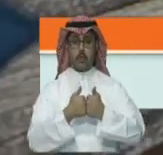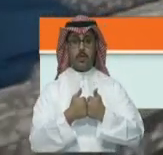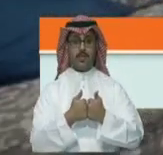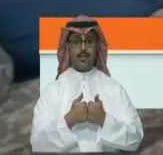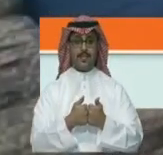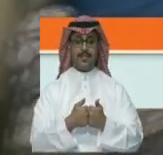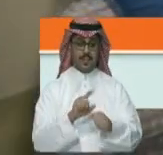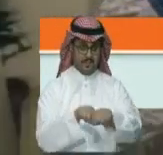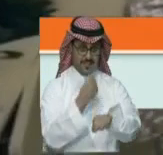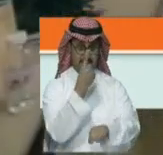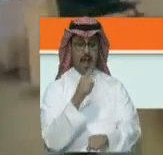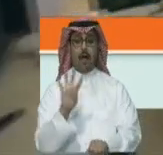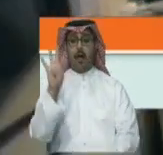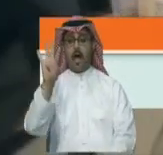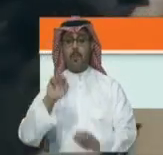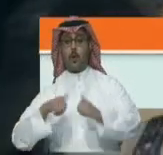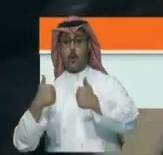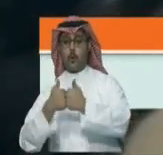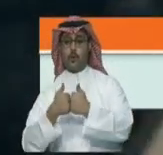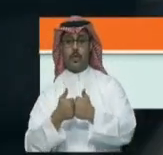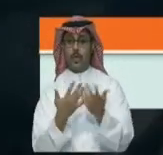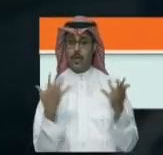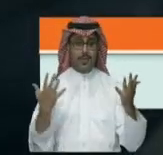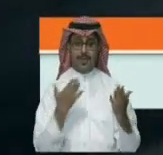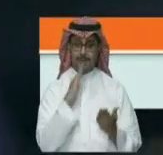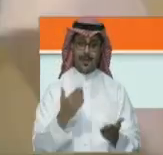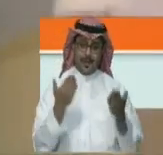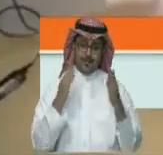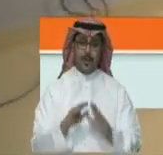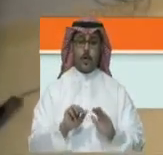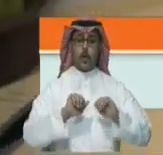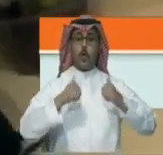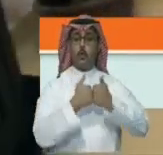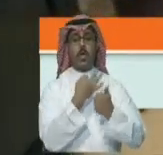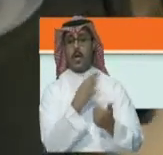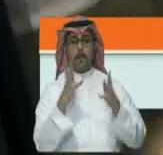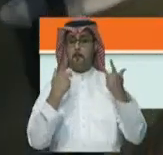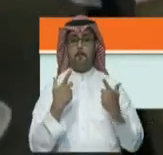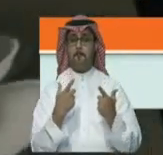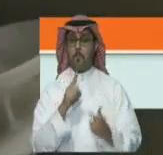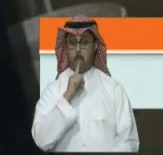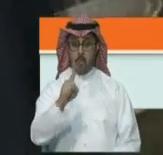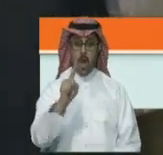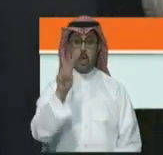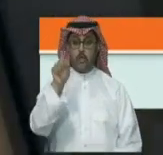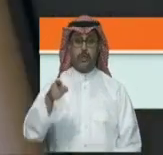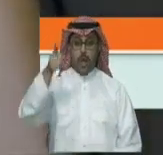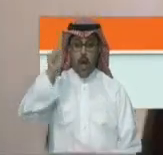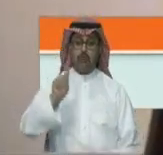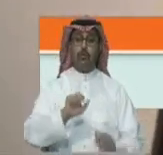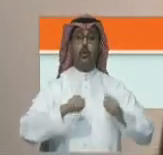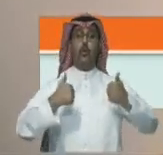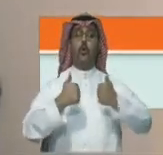في الساعة الواحدة 4 أسر، ليصل إجمالي عدد الأسر التي حصلت على مساكنها ما يقارب 120,000 أسرة